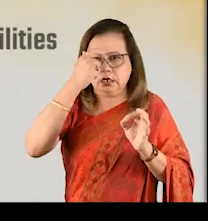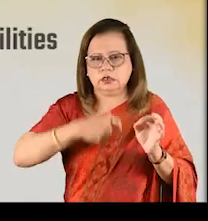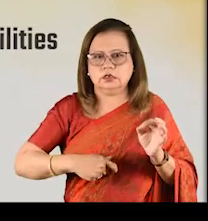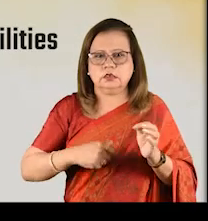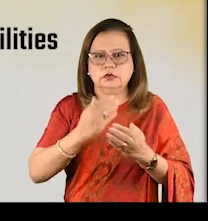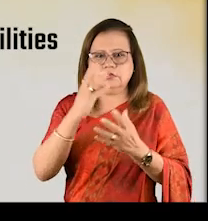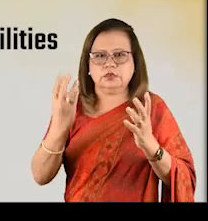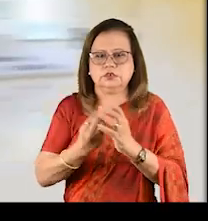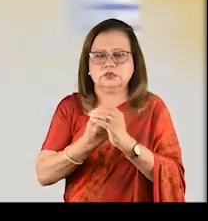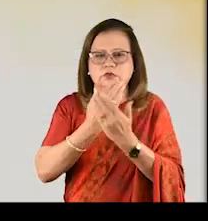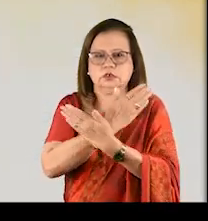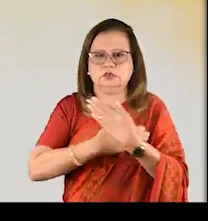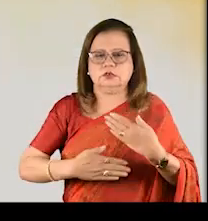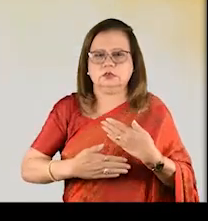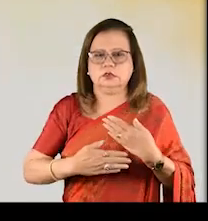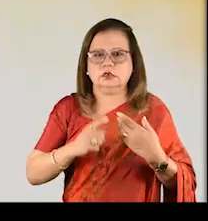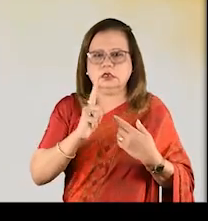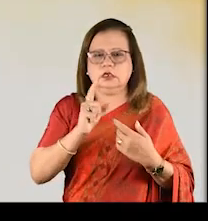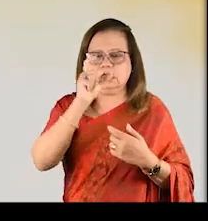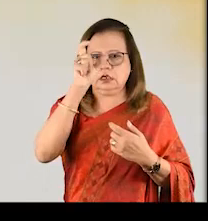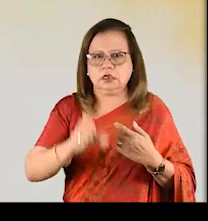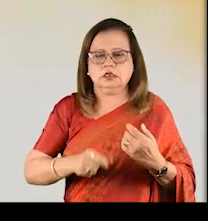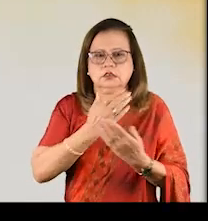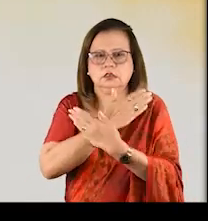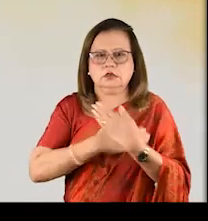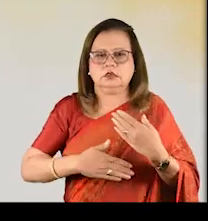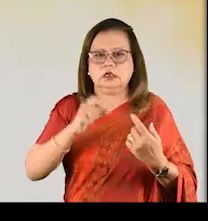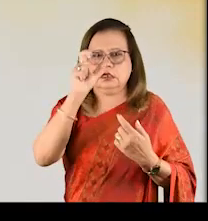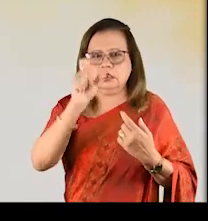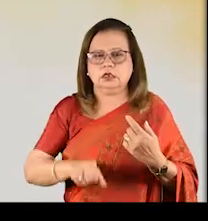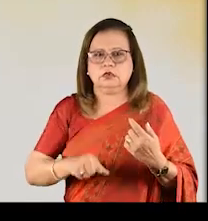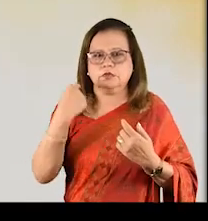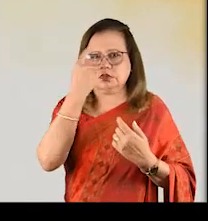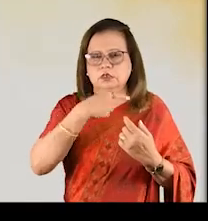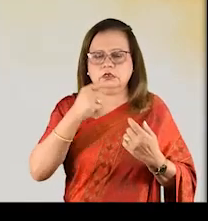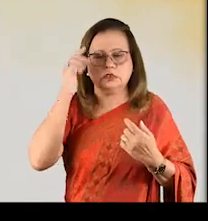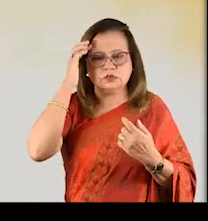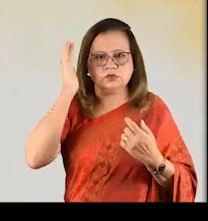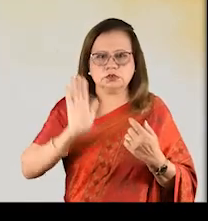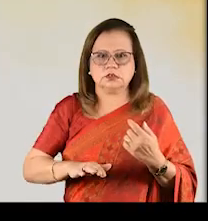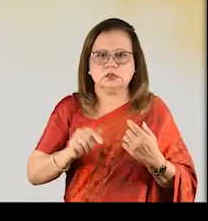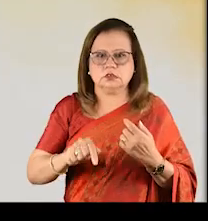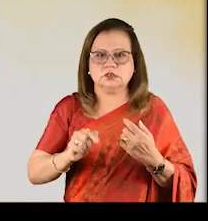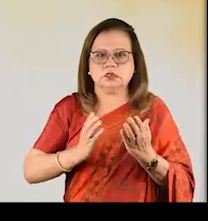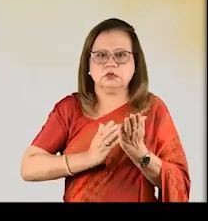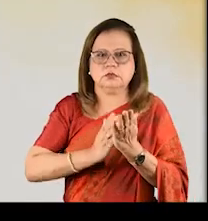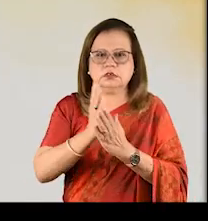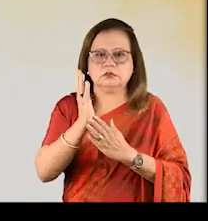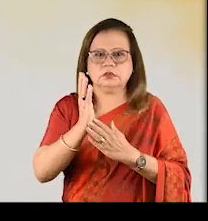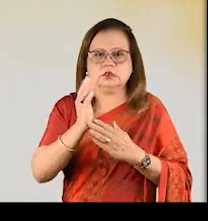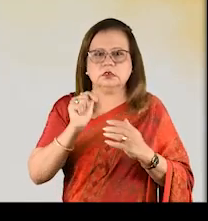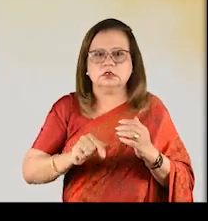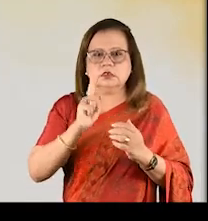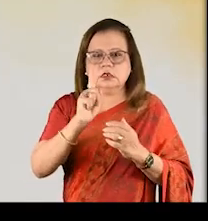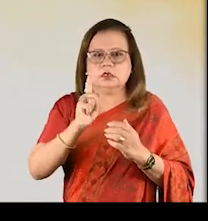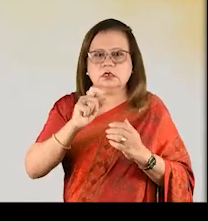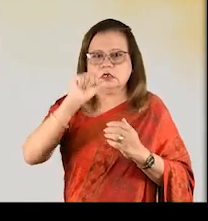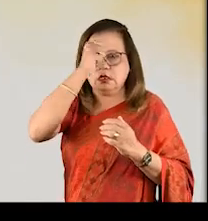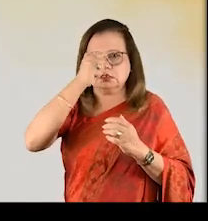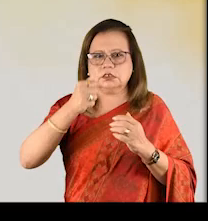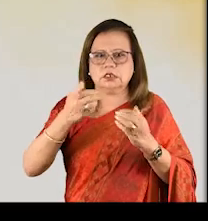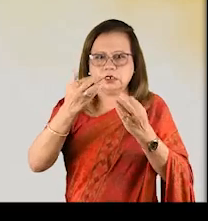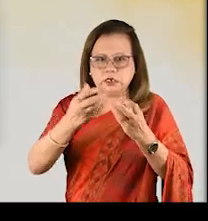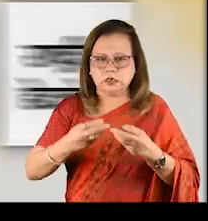विद डिसेबिलिटीज, एक दिव्यांग एक पहचान की सोच के साथ इसके माध्यम से एक राष्ट्रीय